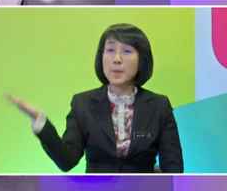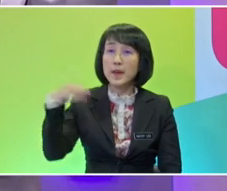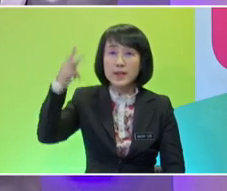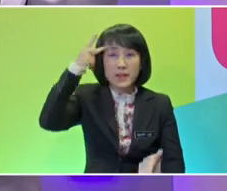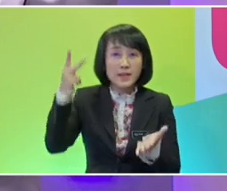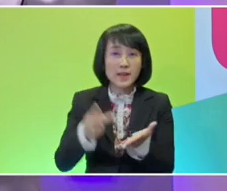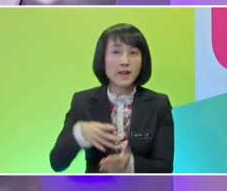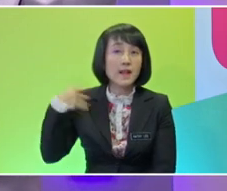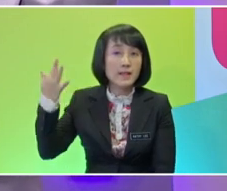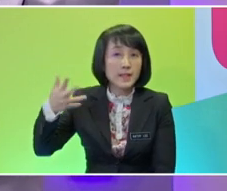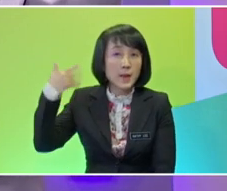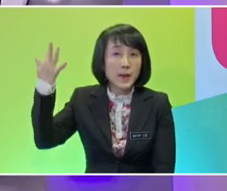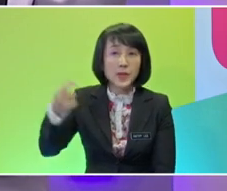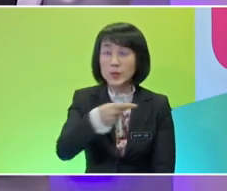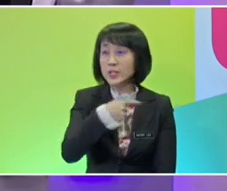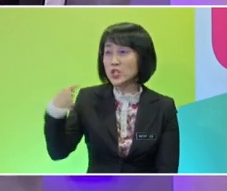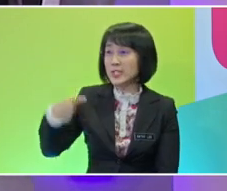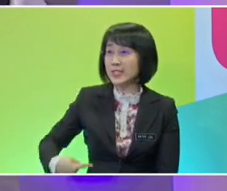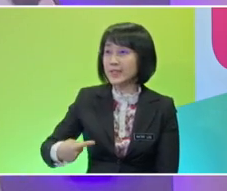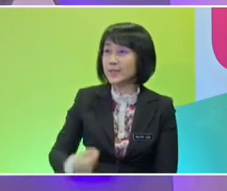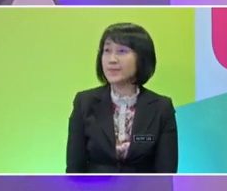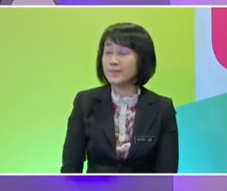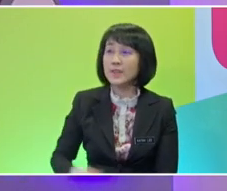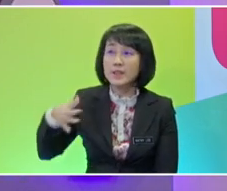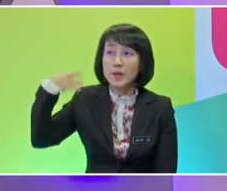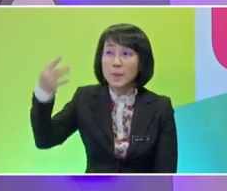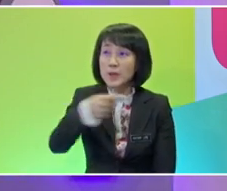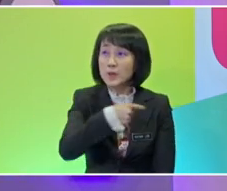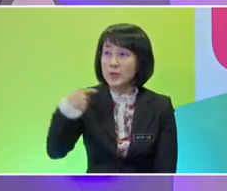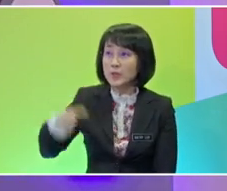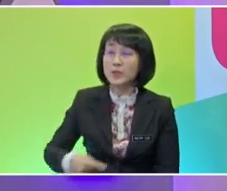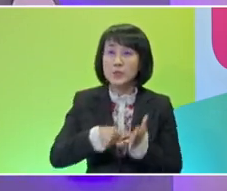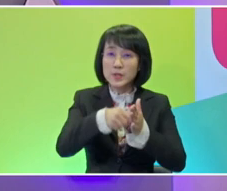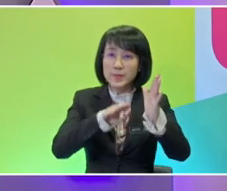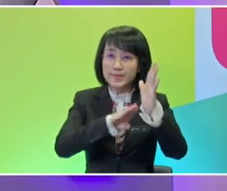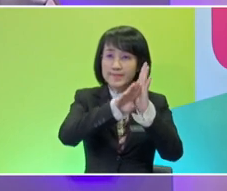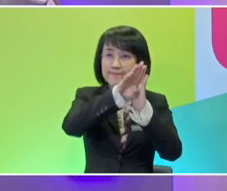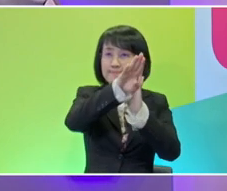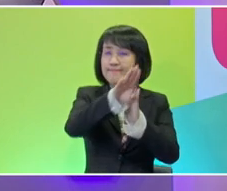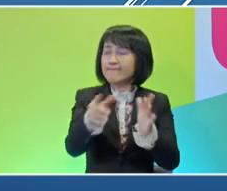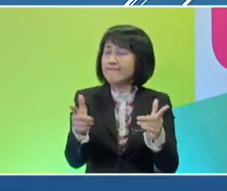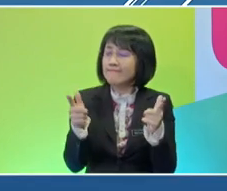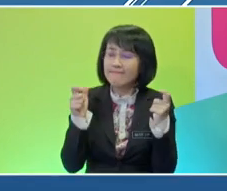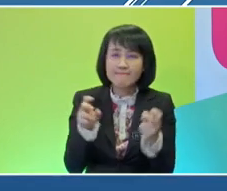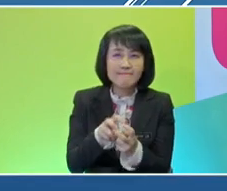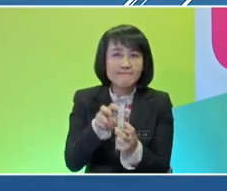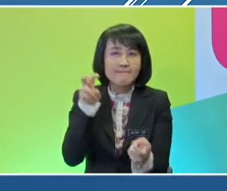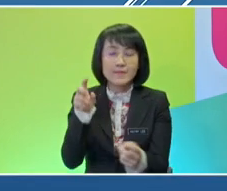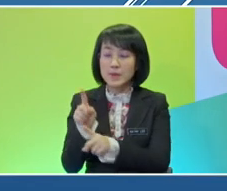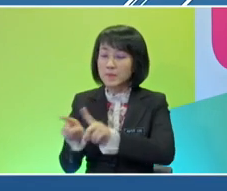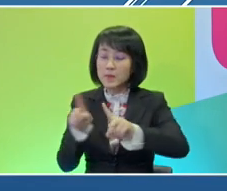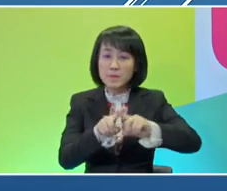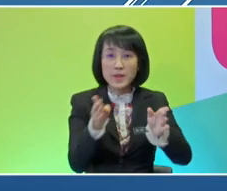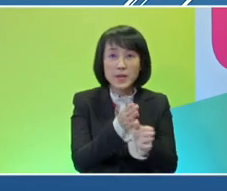don Cina telah menunjukkan peningkatan yang mengagungkan dalam berbagai bidang yaitu